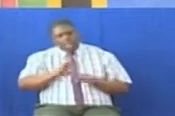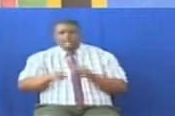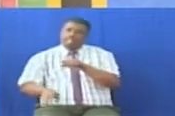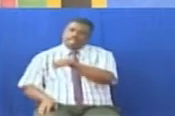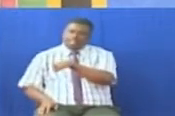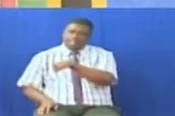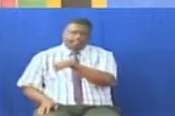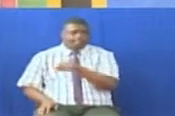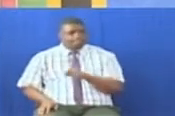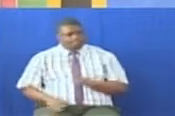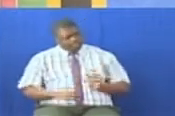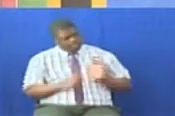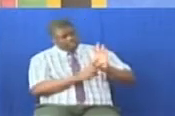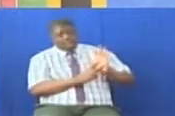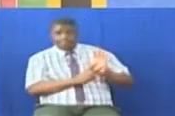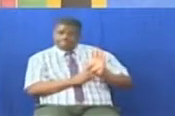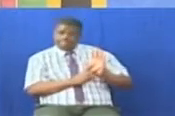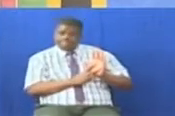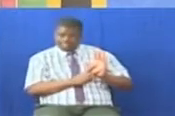wilaya